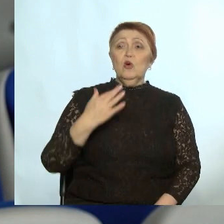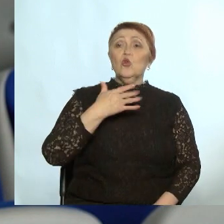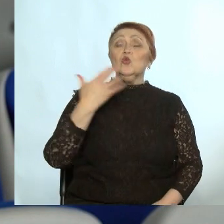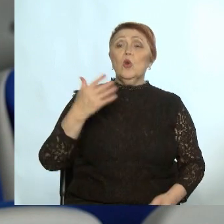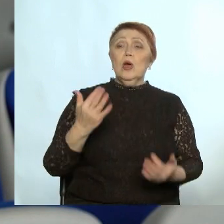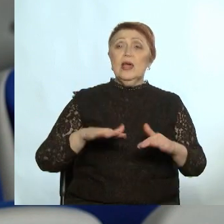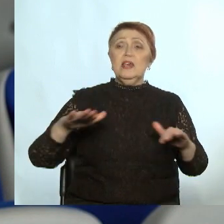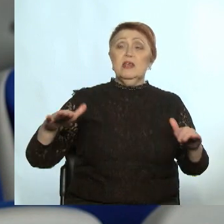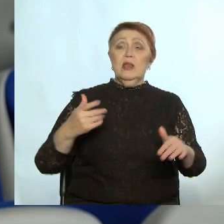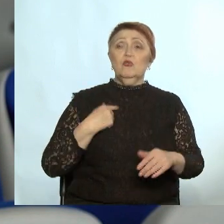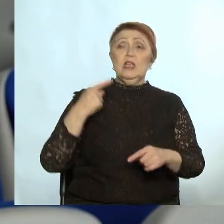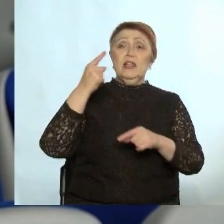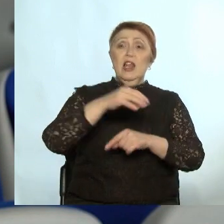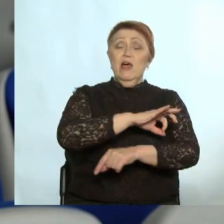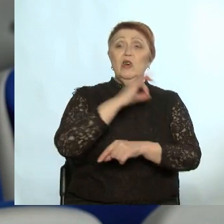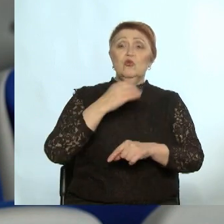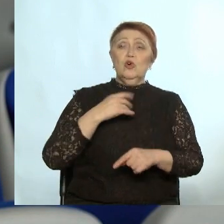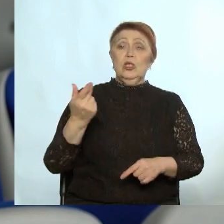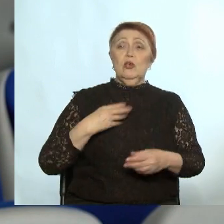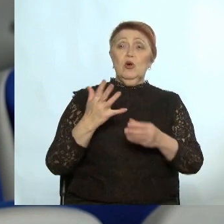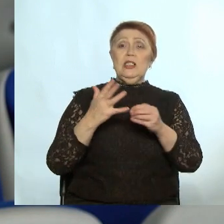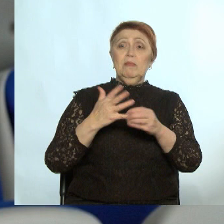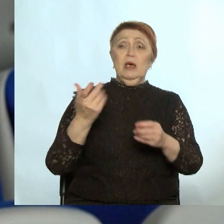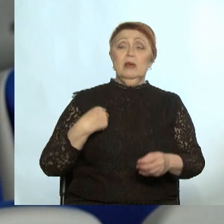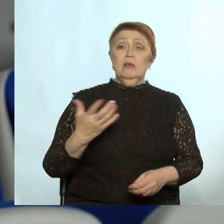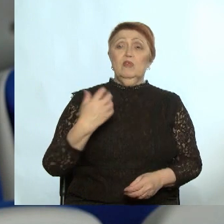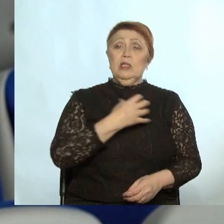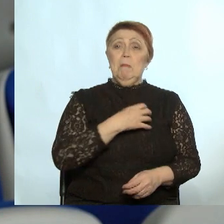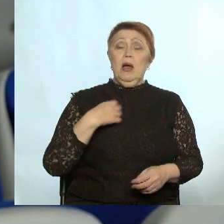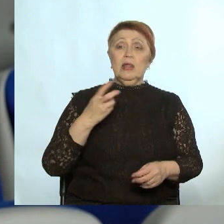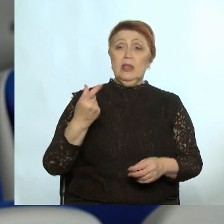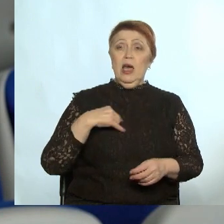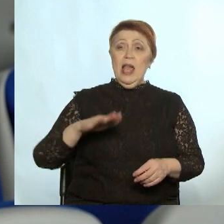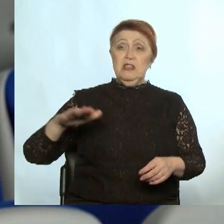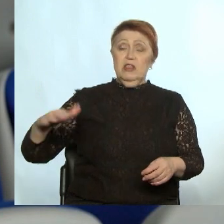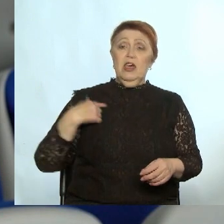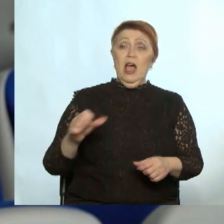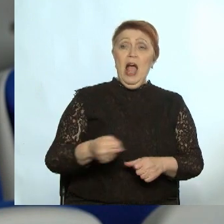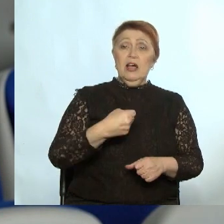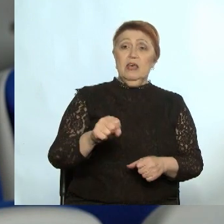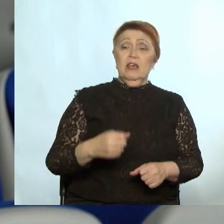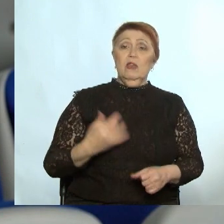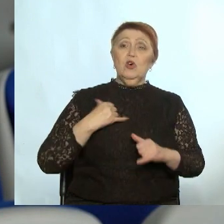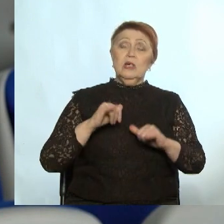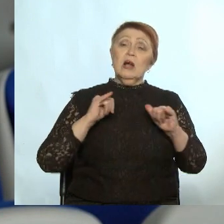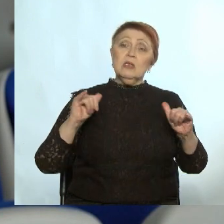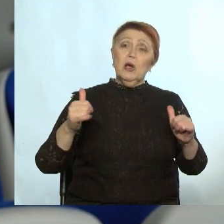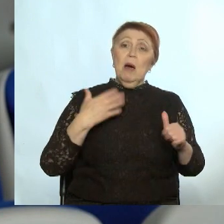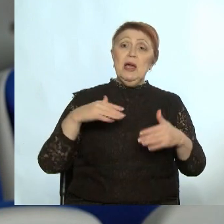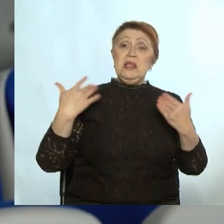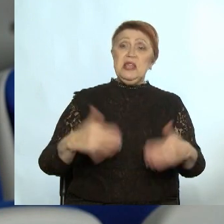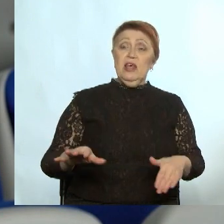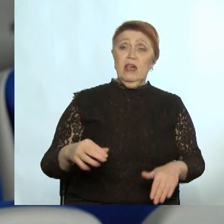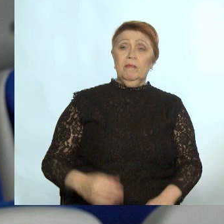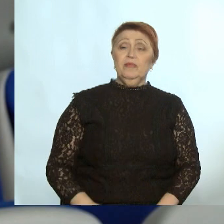нас дальневосточная земля, у нас богатые на таланты, вот именно на хоккейных, на детей способных, расположенных. А мы их теряем, они до нас